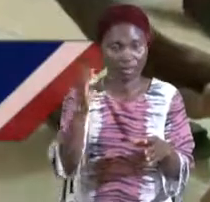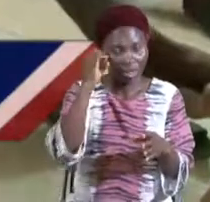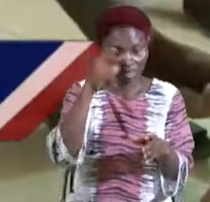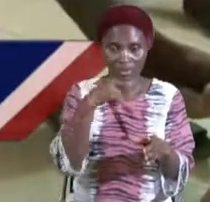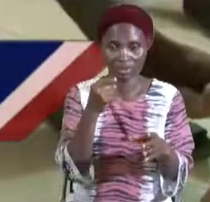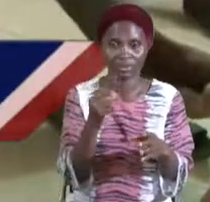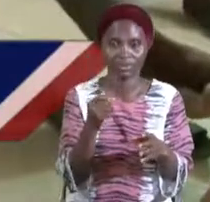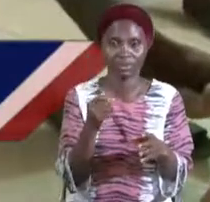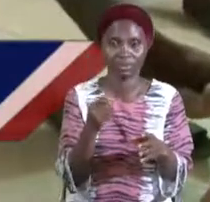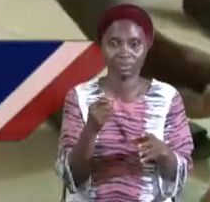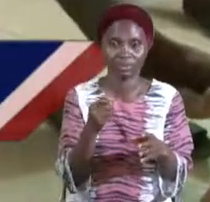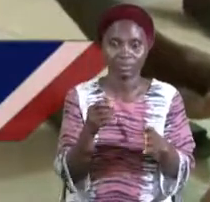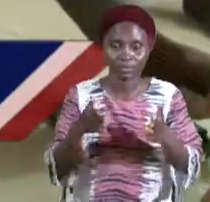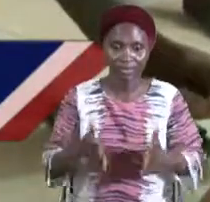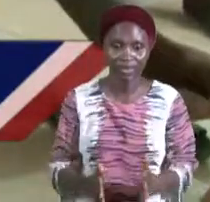vous,